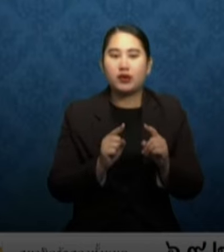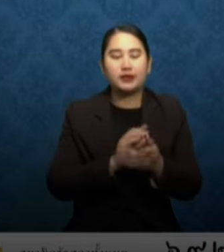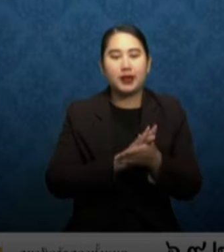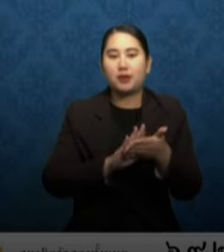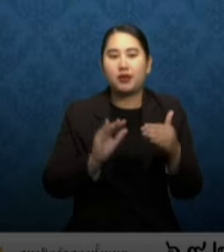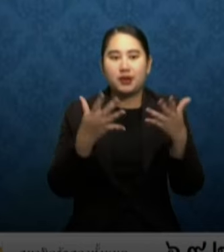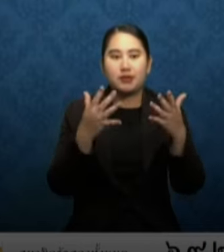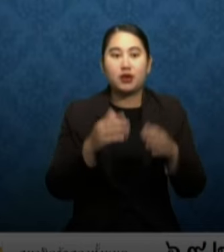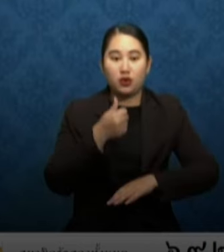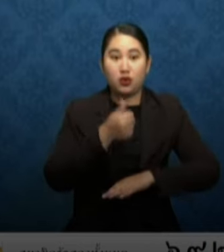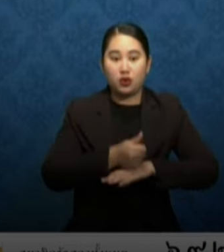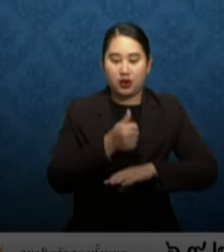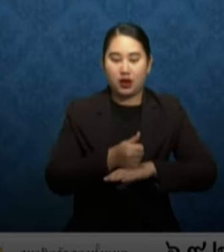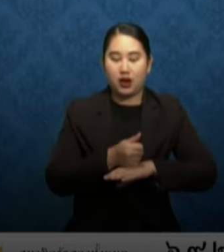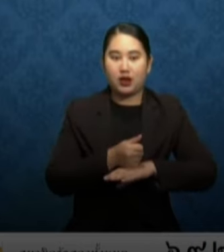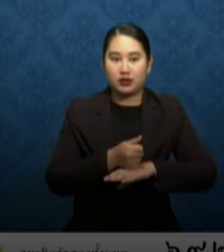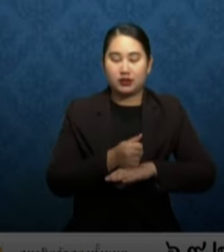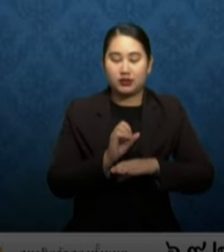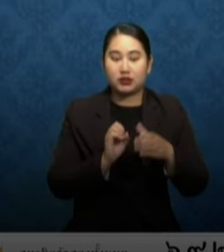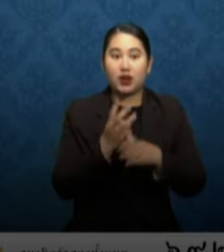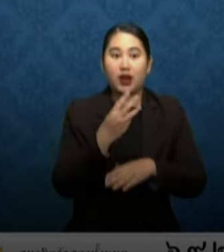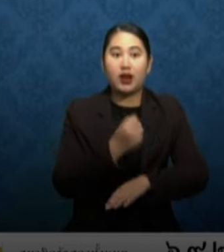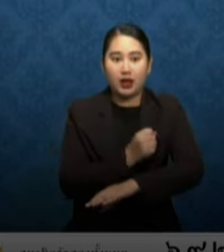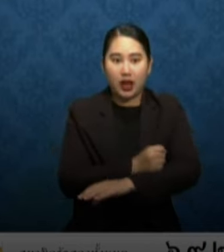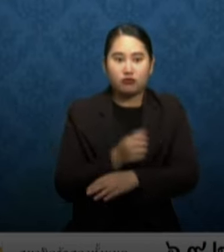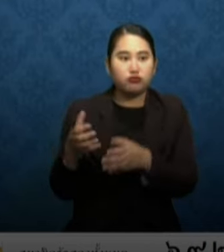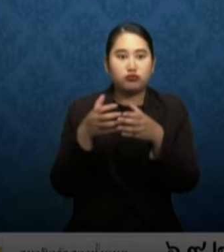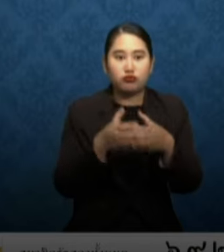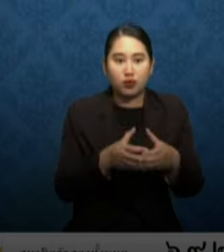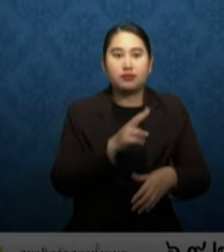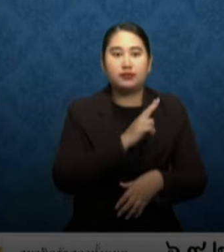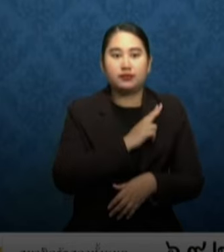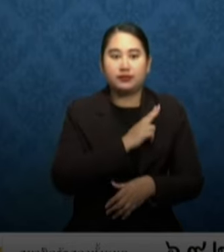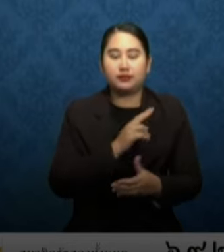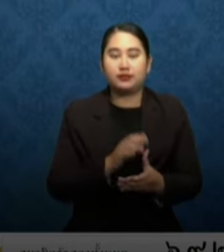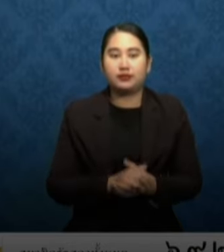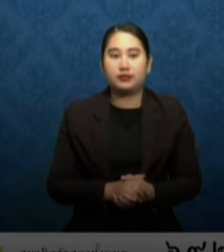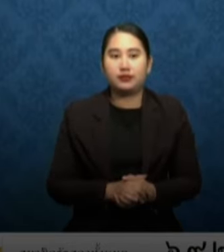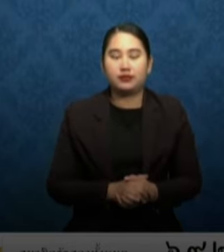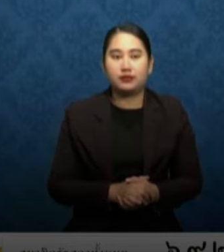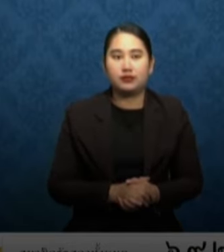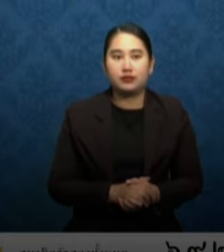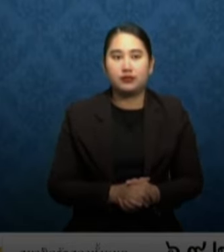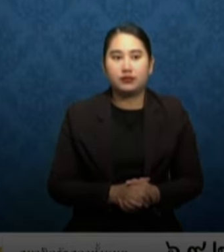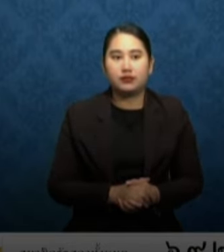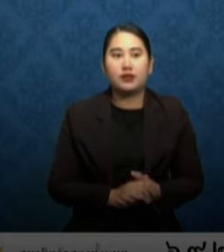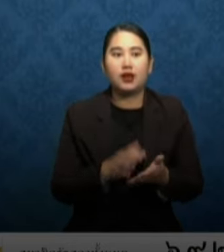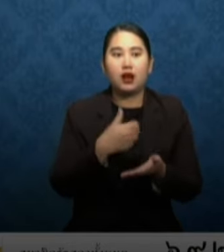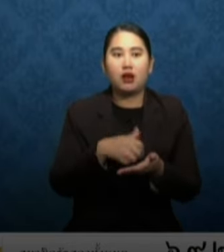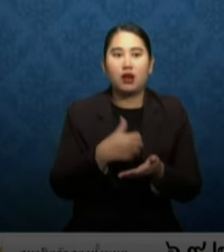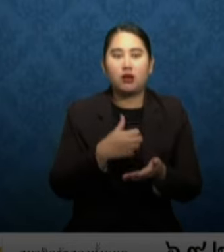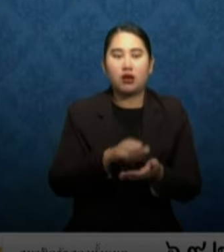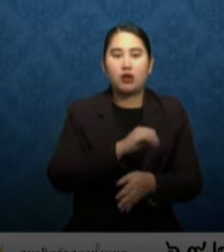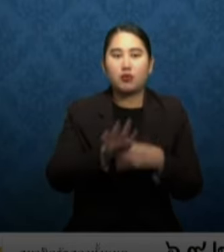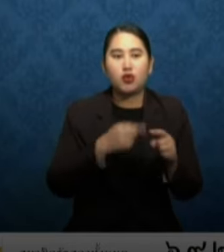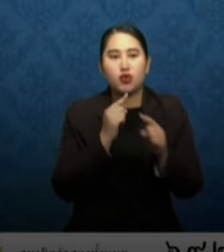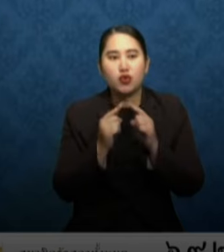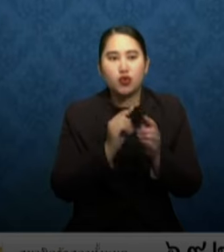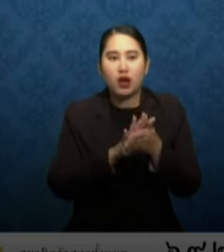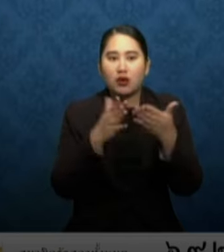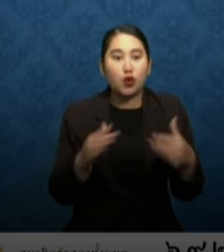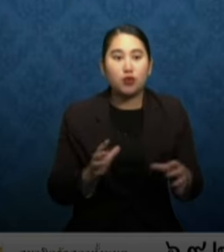จนอธิบดีกรมสวัสดิการแลคุ้มครองรางงานต้องลงพื้นที่ไปด้วยตนเองเหตุการณ์ทั้งหมดเหมือนจะคี่คลายครับ